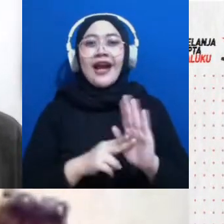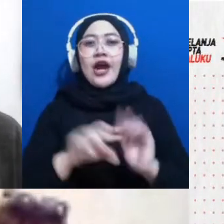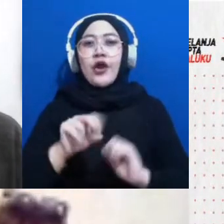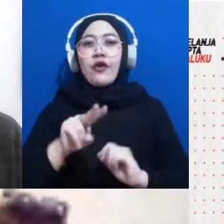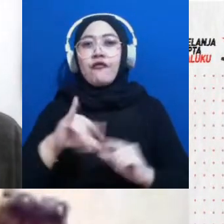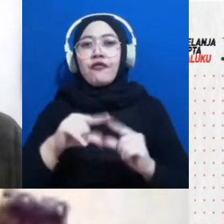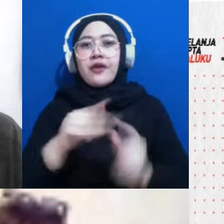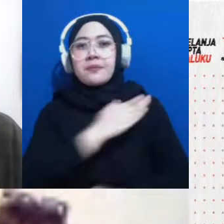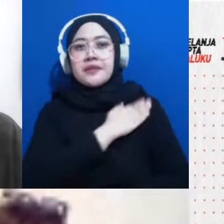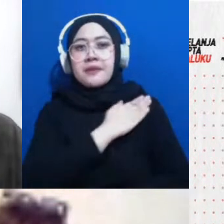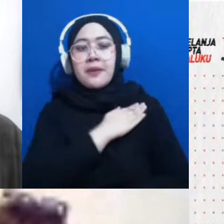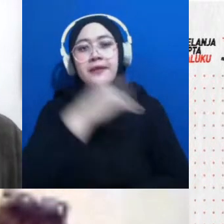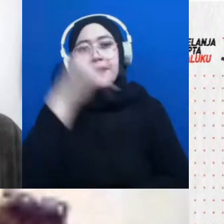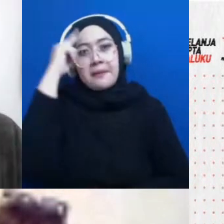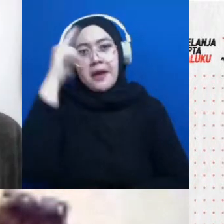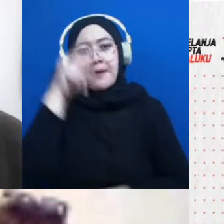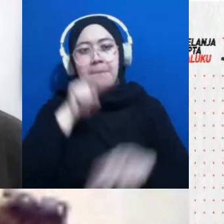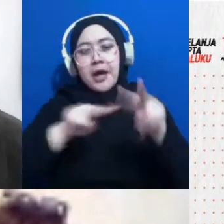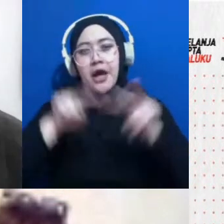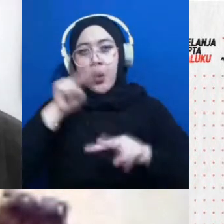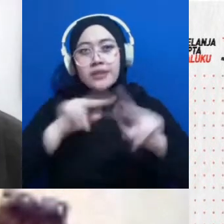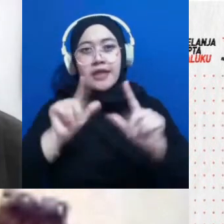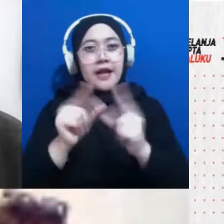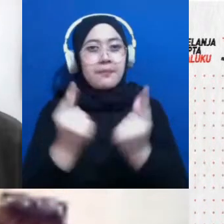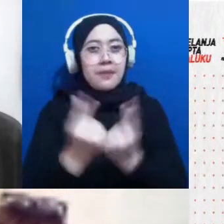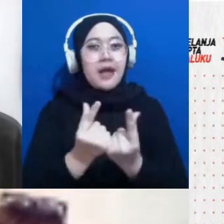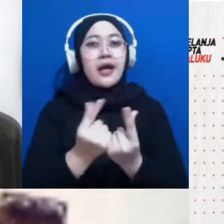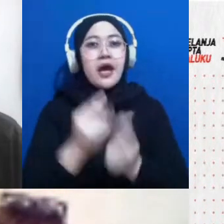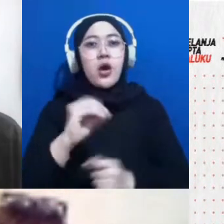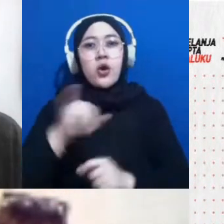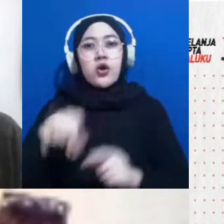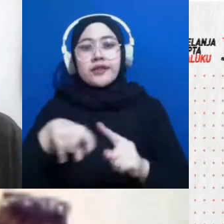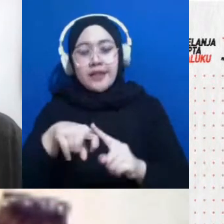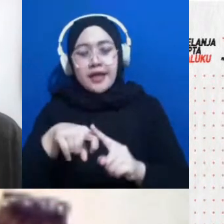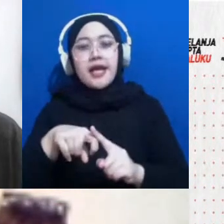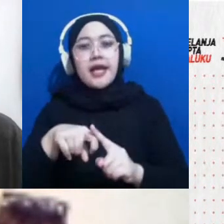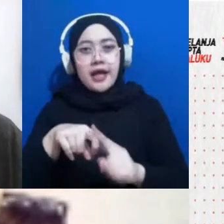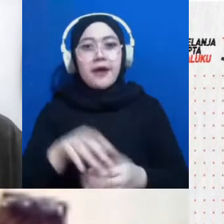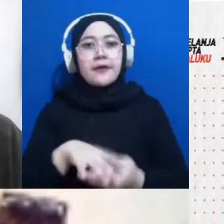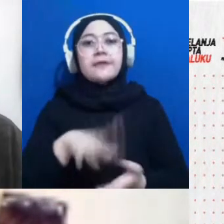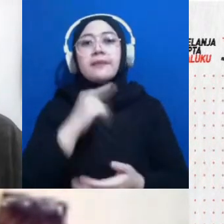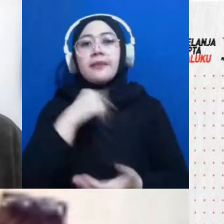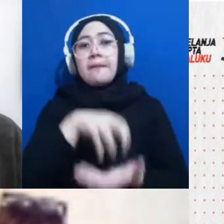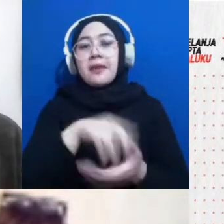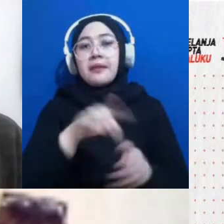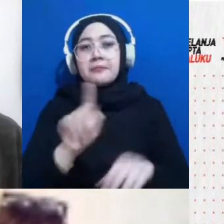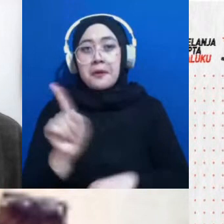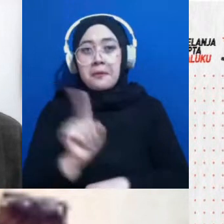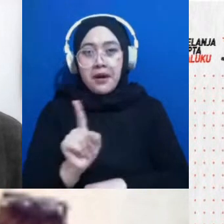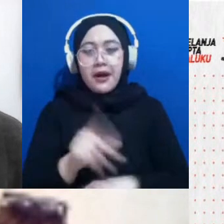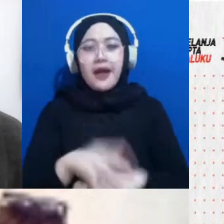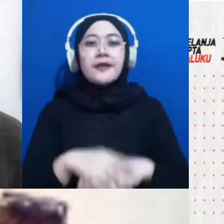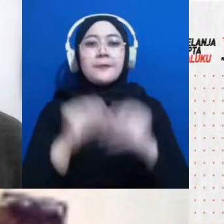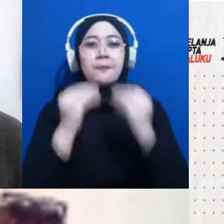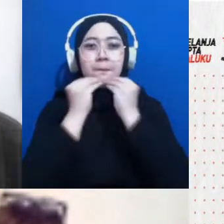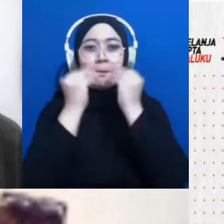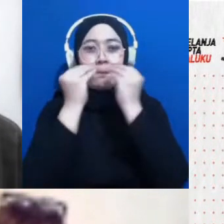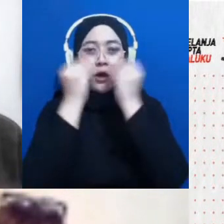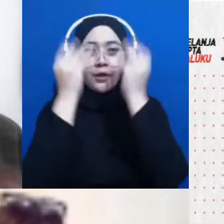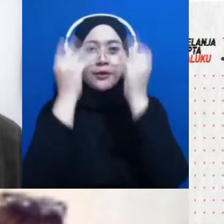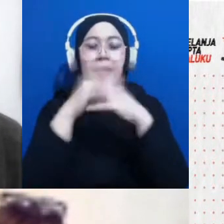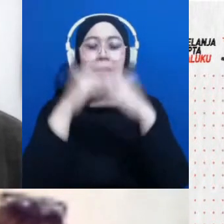sebagai Kepala Bagian Pengawasan Lembaga Jasa Keuangan di kantor OJK Provinsi Maluku, telah berkarir selama 12